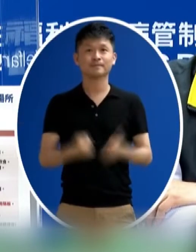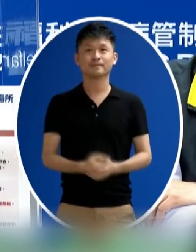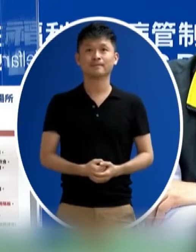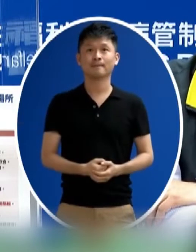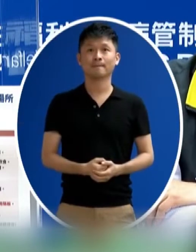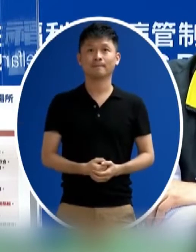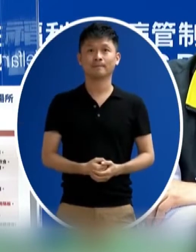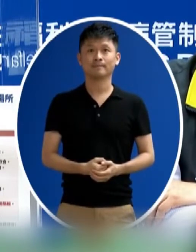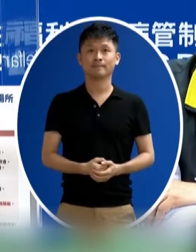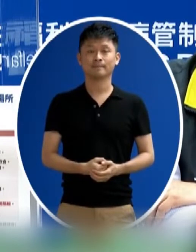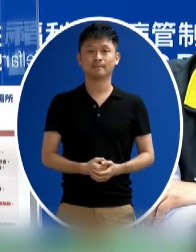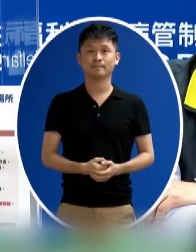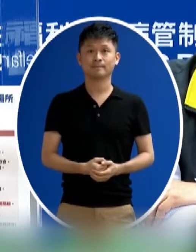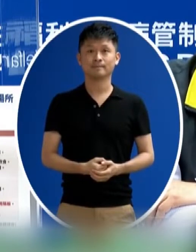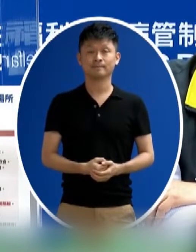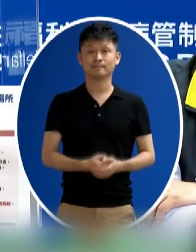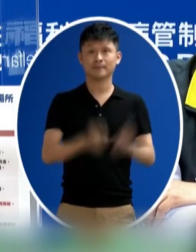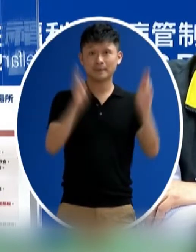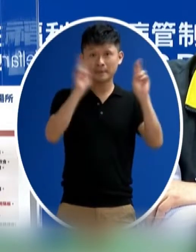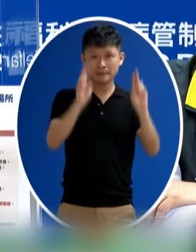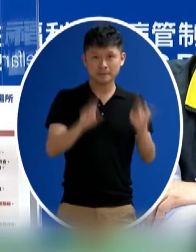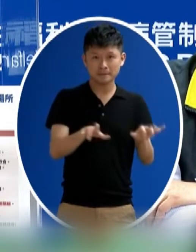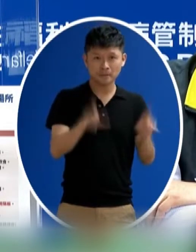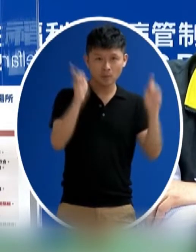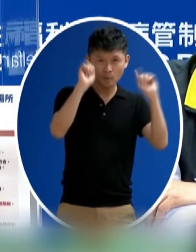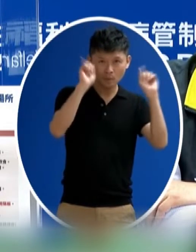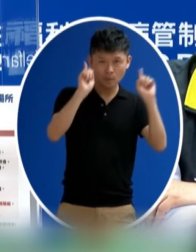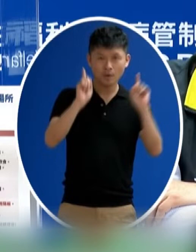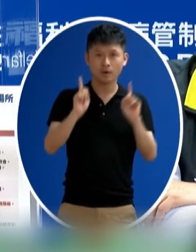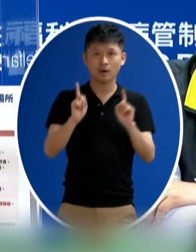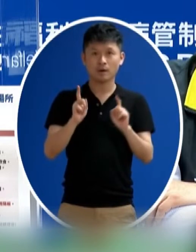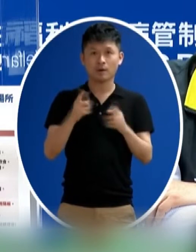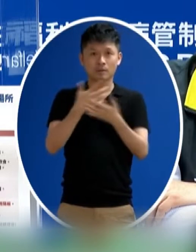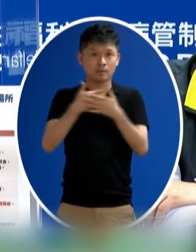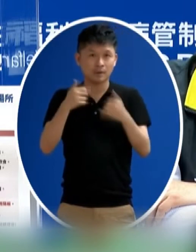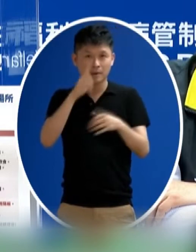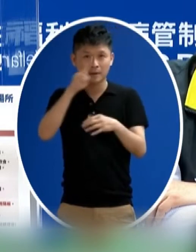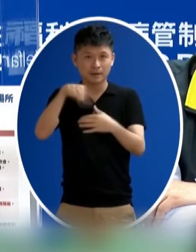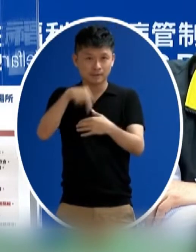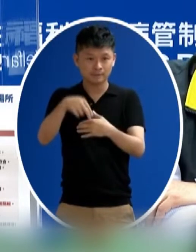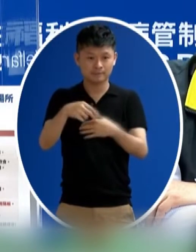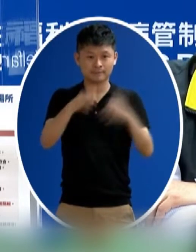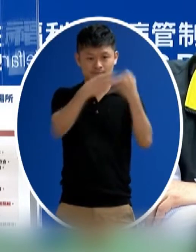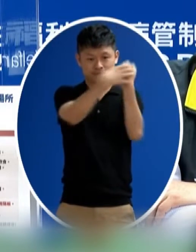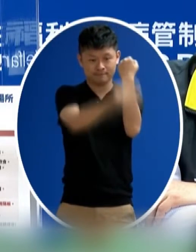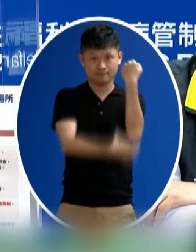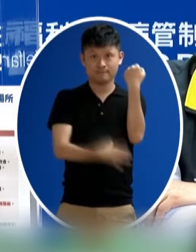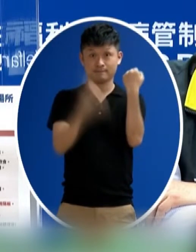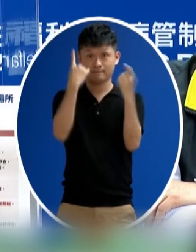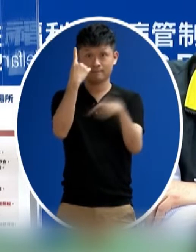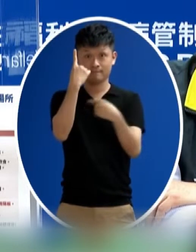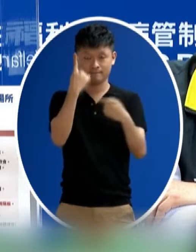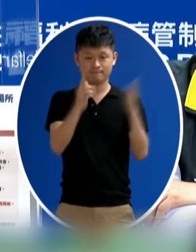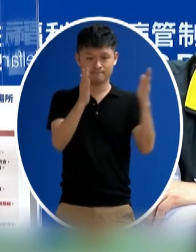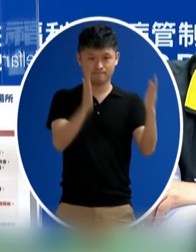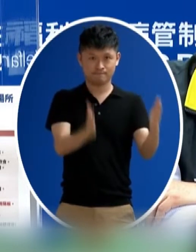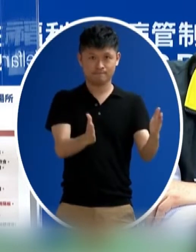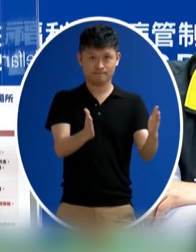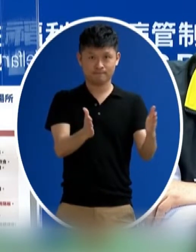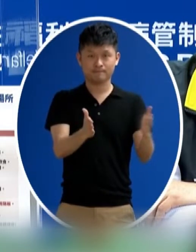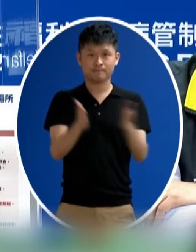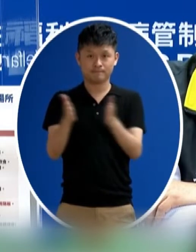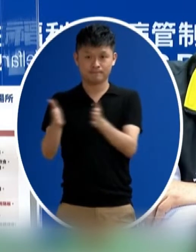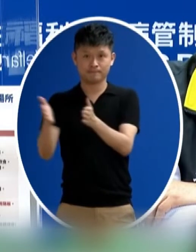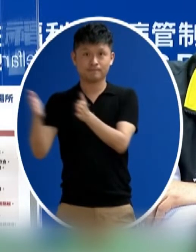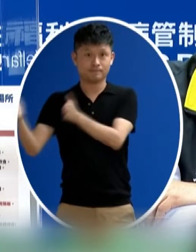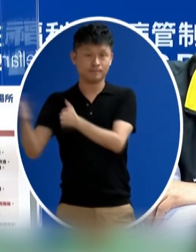上在这个电子游乐场所、资讯游乐场所，那是1人1机，那需要有盖用